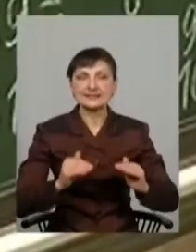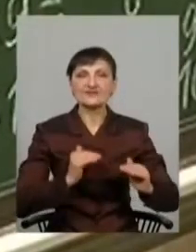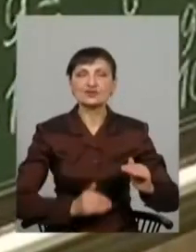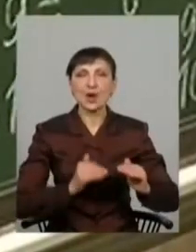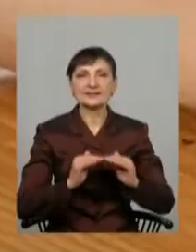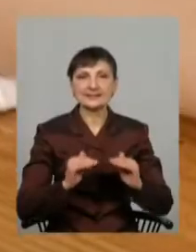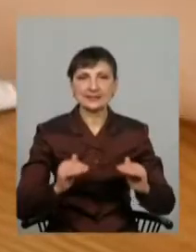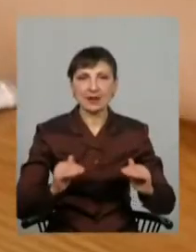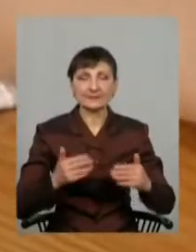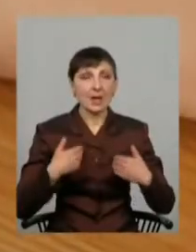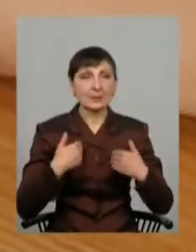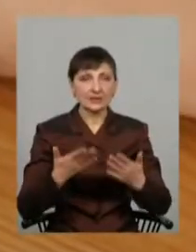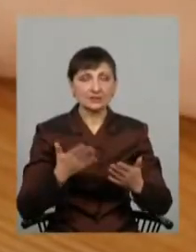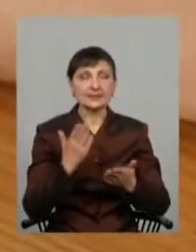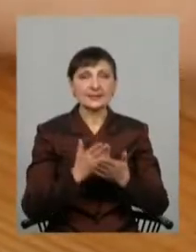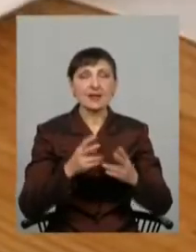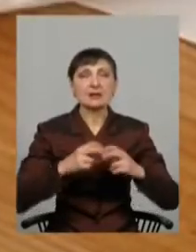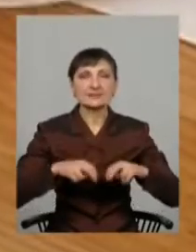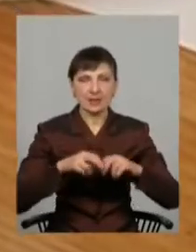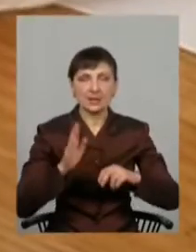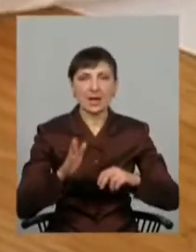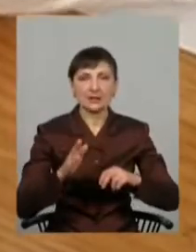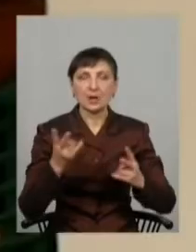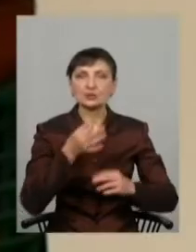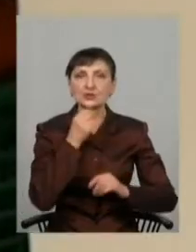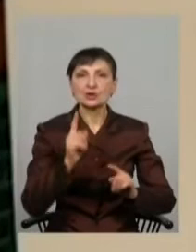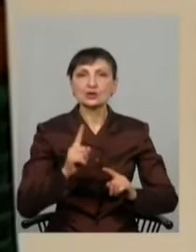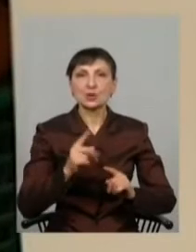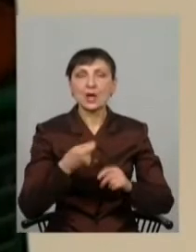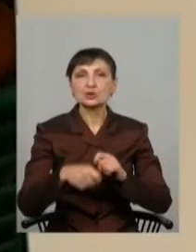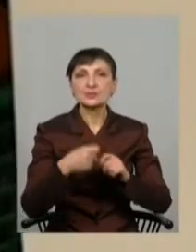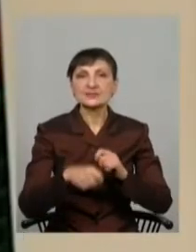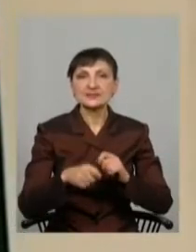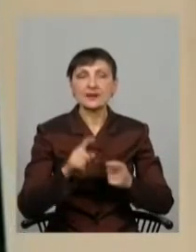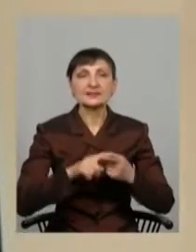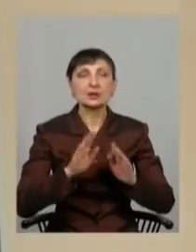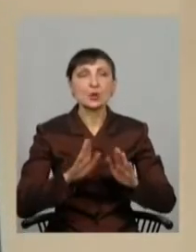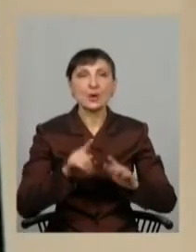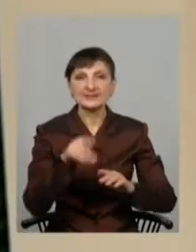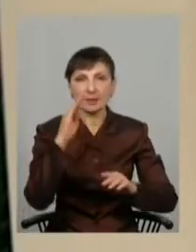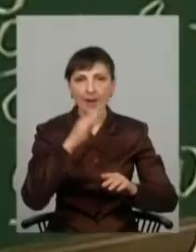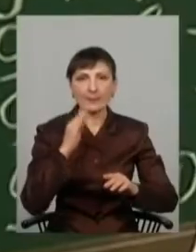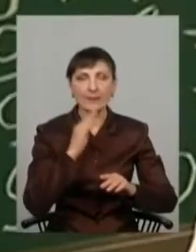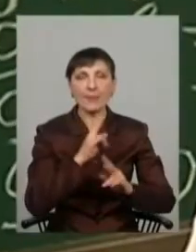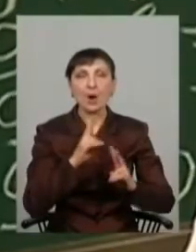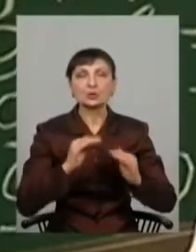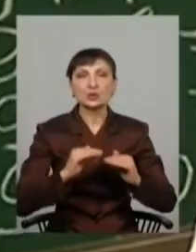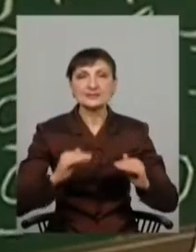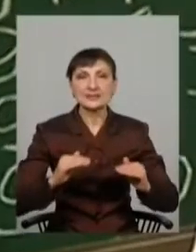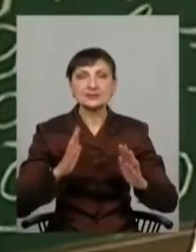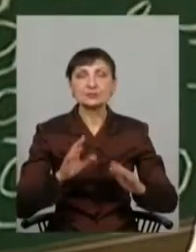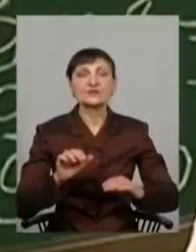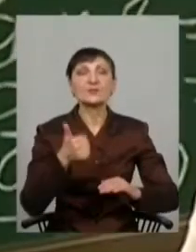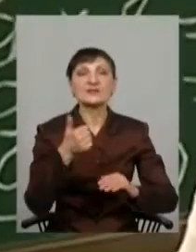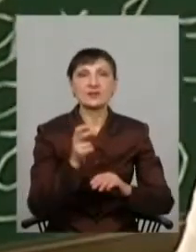детсадах. Предложение находится на стадии рассмотрения. Стоит отметить, что субсидирование касается только тех родителей, чьи дети будут